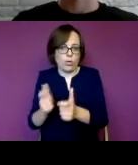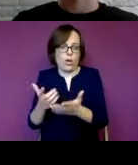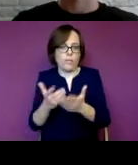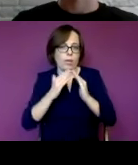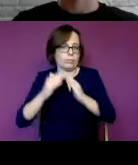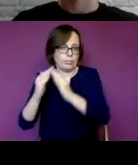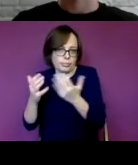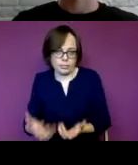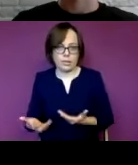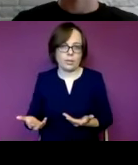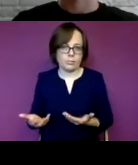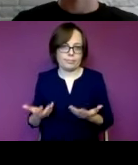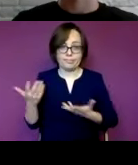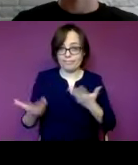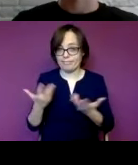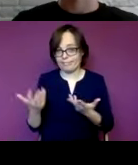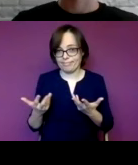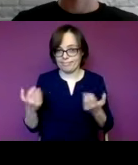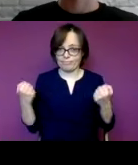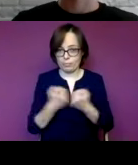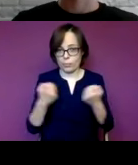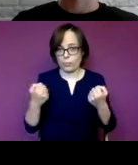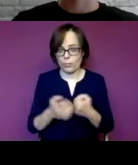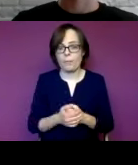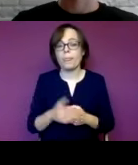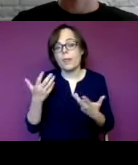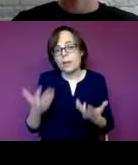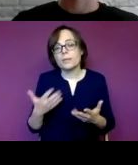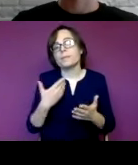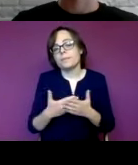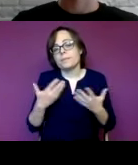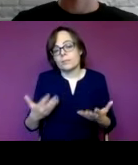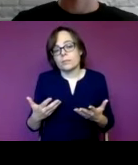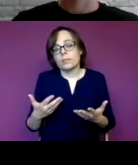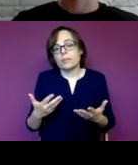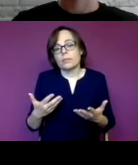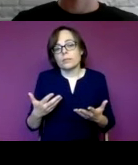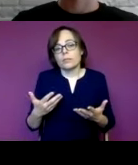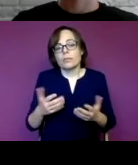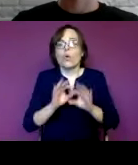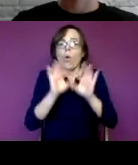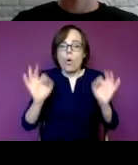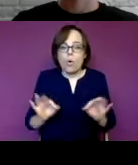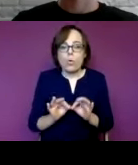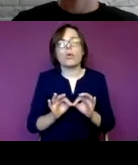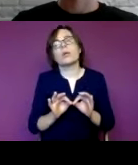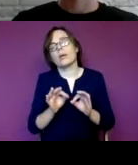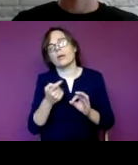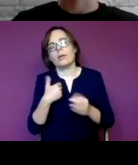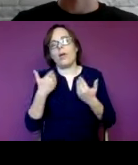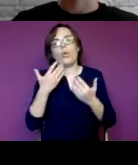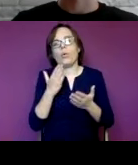że pomysł budowania ferm jest ze wszech miar środowiskowych, estetycznych i tak dalej